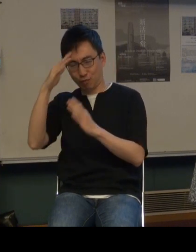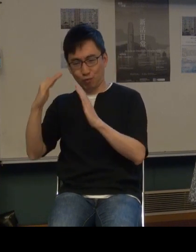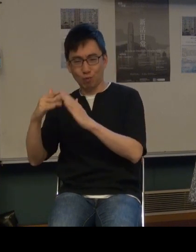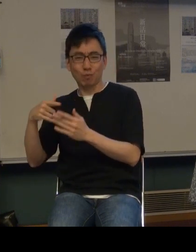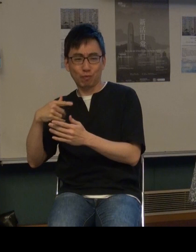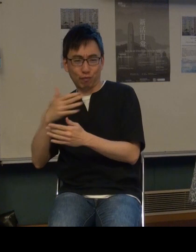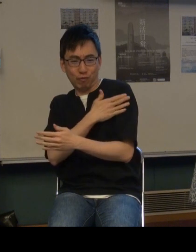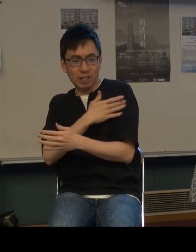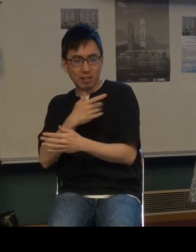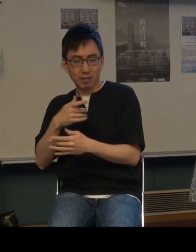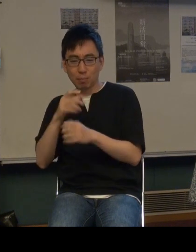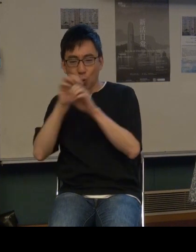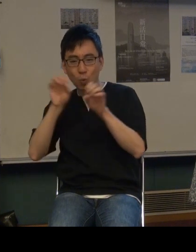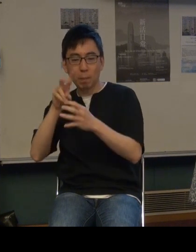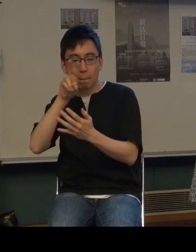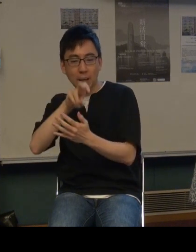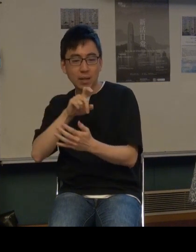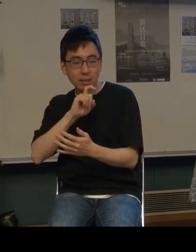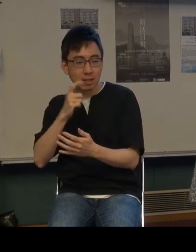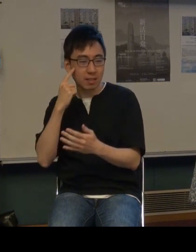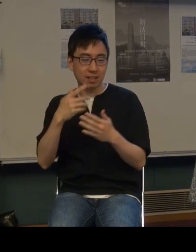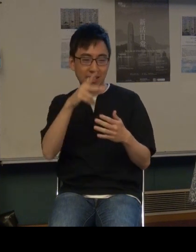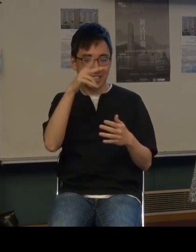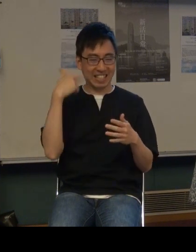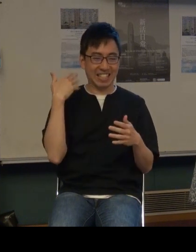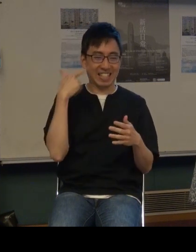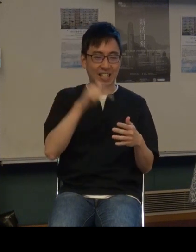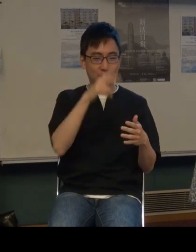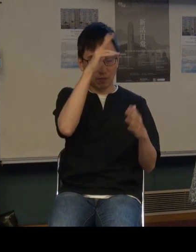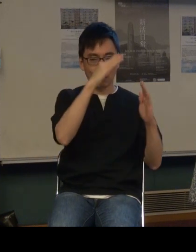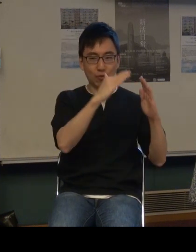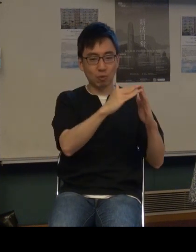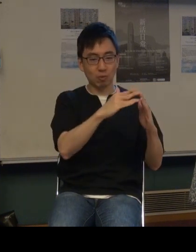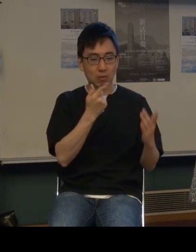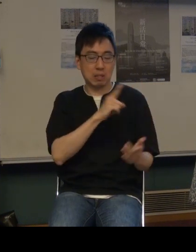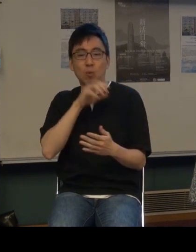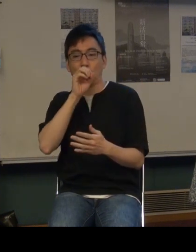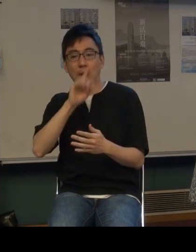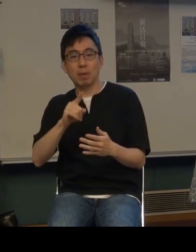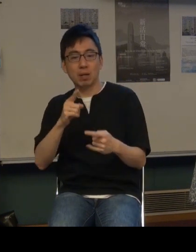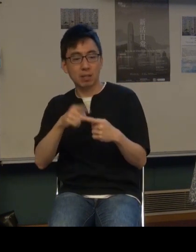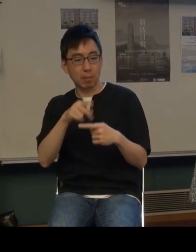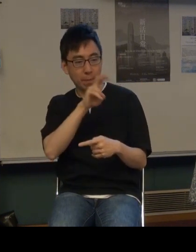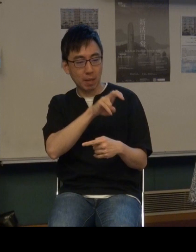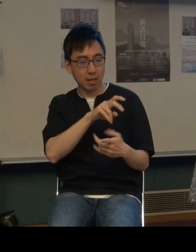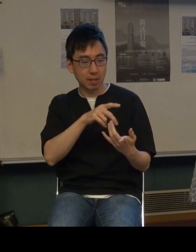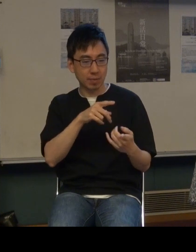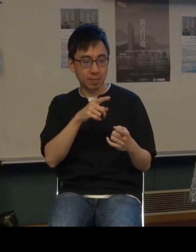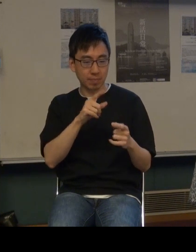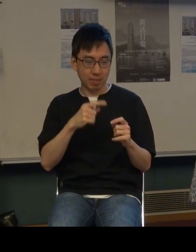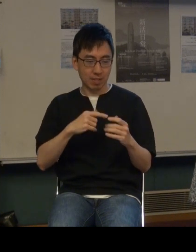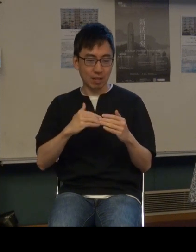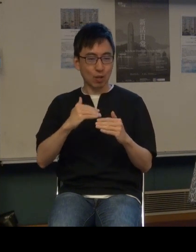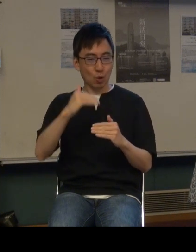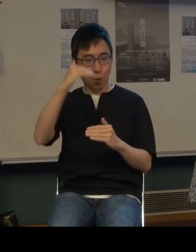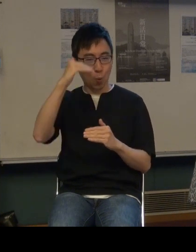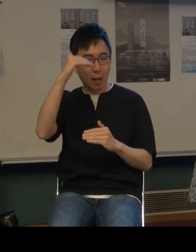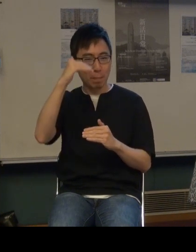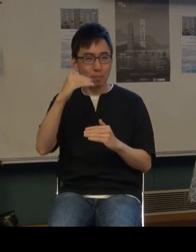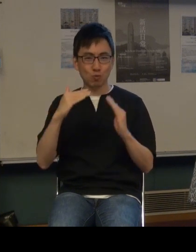裏邊咧。當佢起咗曬字大廈之後咧，佢其實咁樣佢自己講嘅，佢話 This was not high grade built